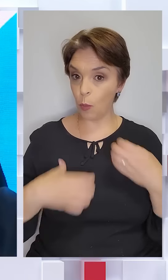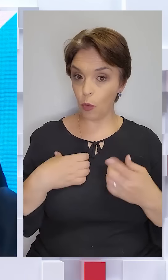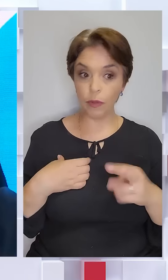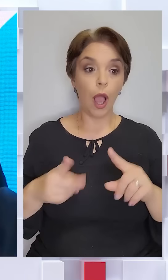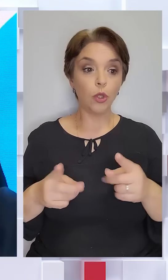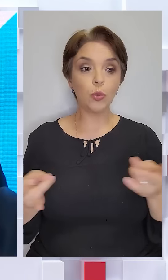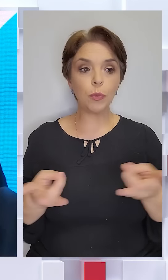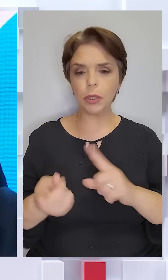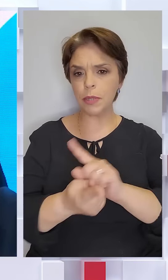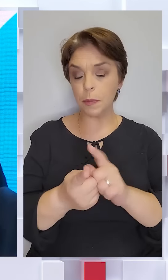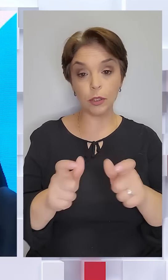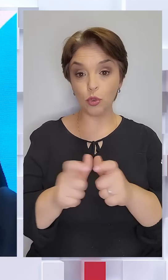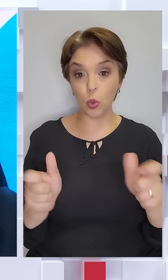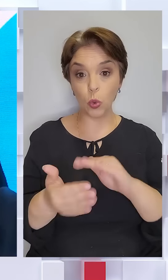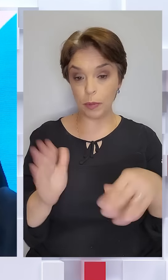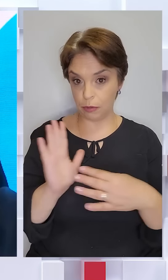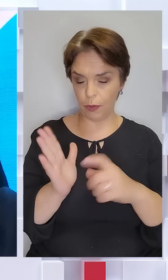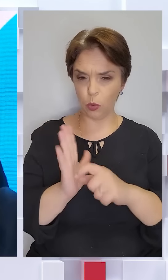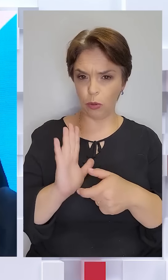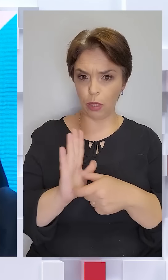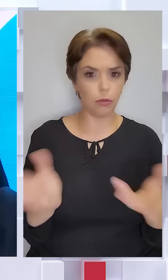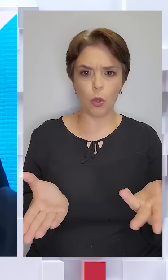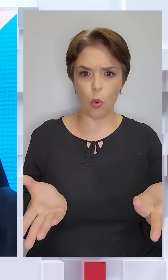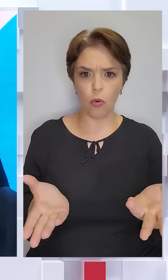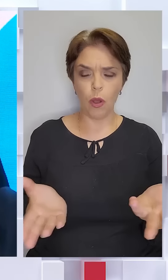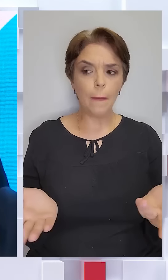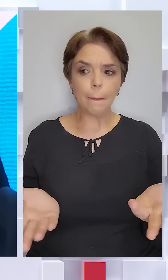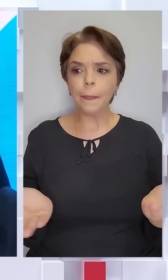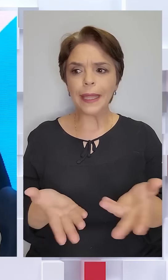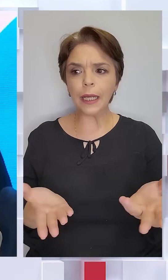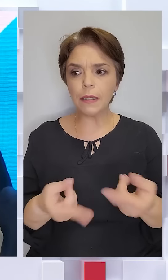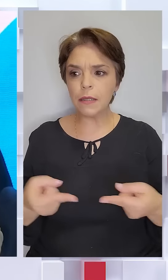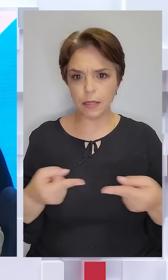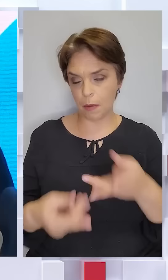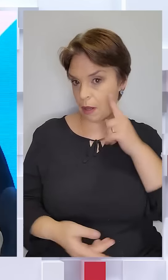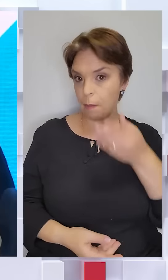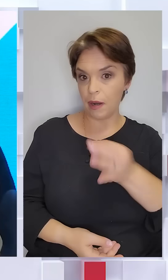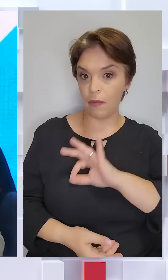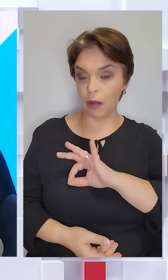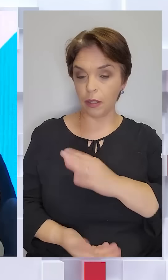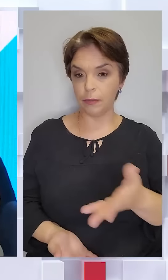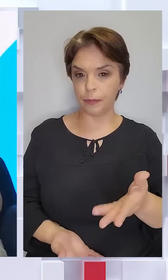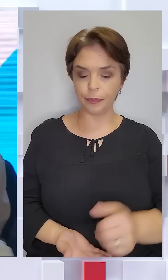побоювання. Чому потрібно змінити в школу після 9 класу? Які це має переваги?